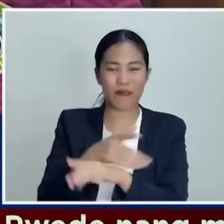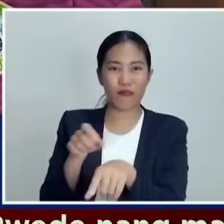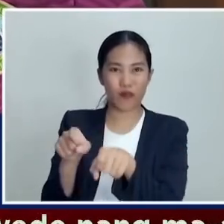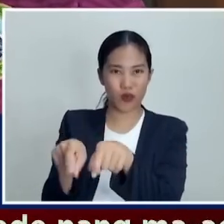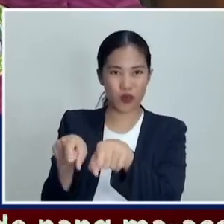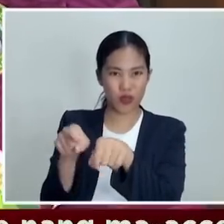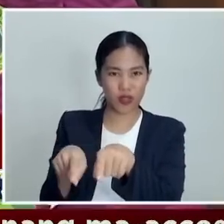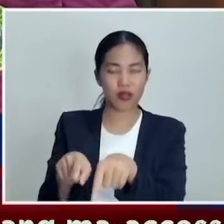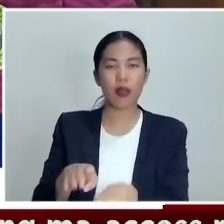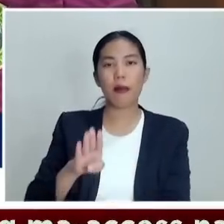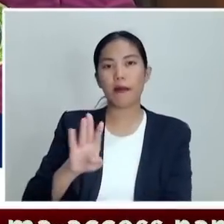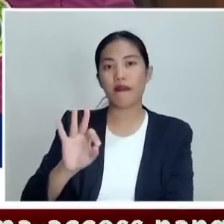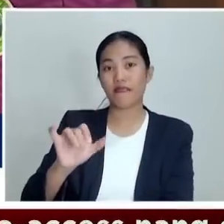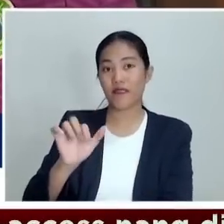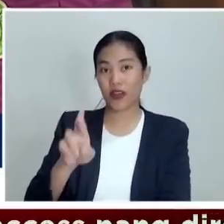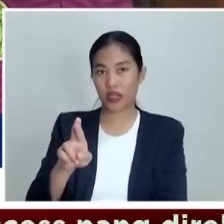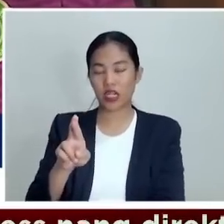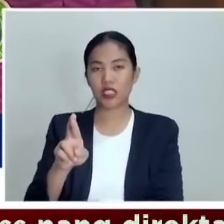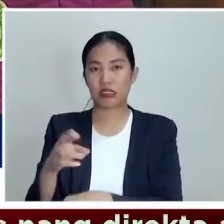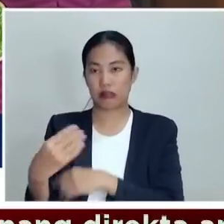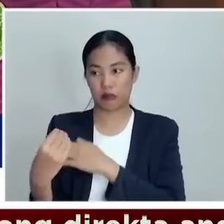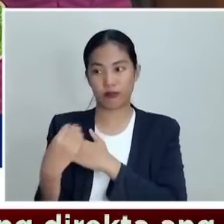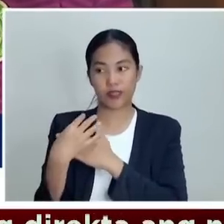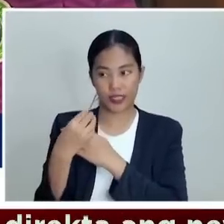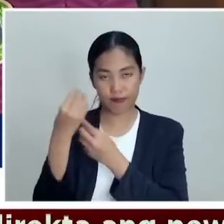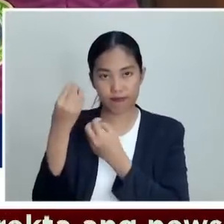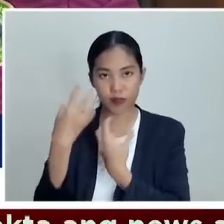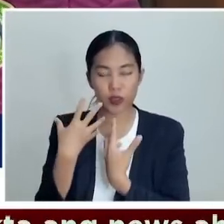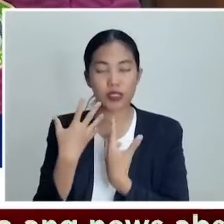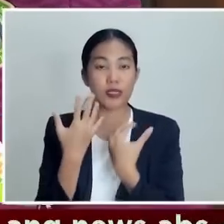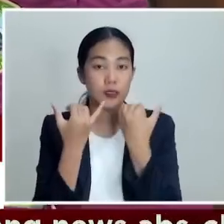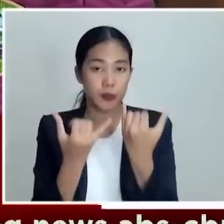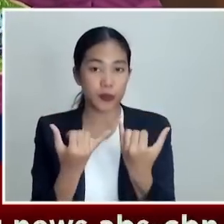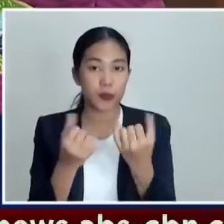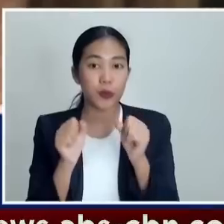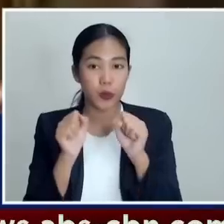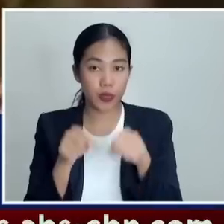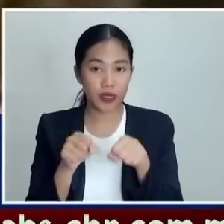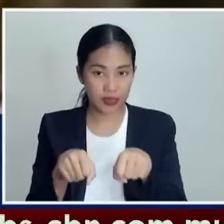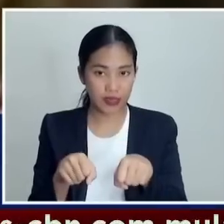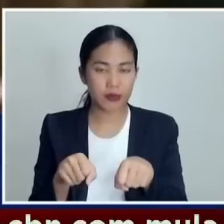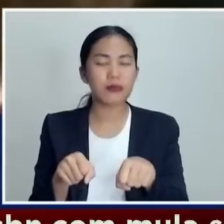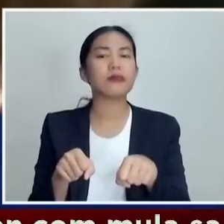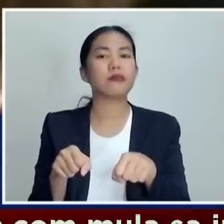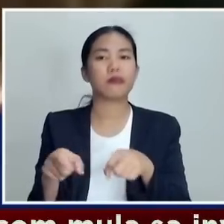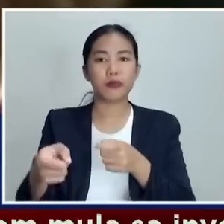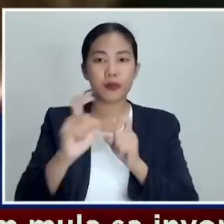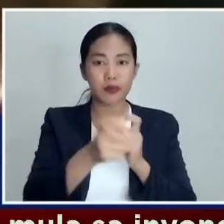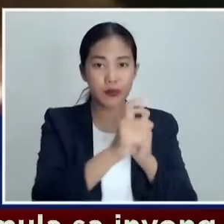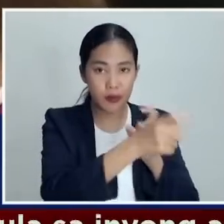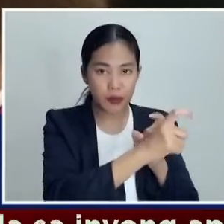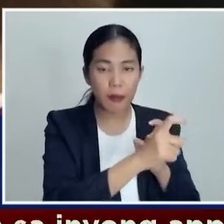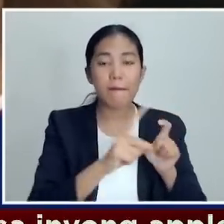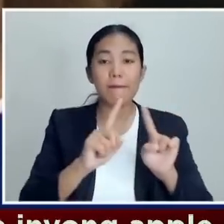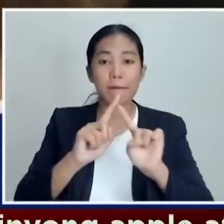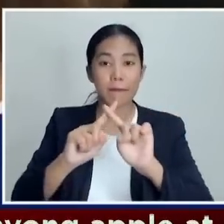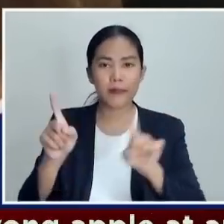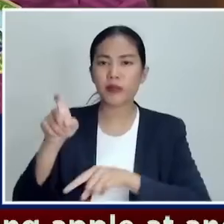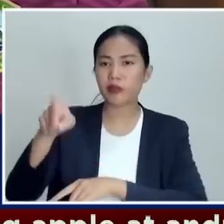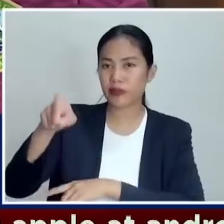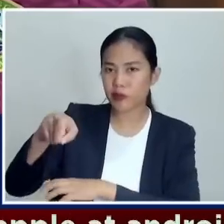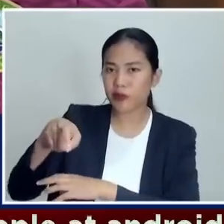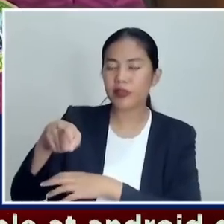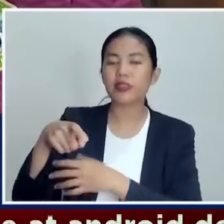BFAR so far, pwede pa ngayon ulit ang mangisda, pero kailangan may monitoring team